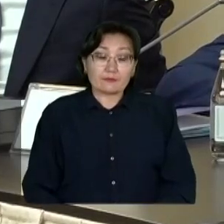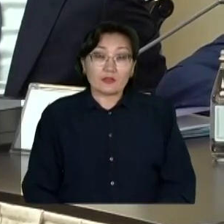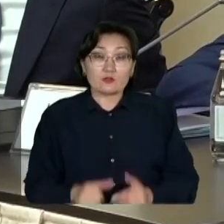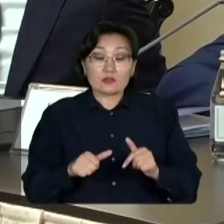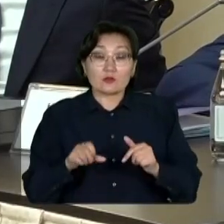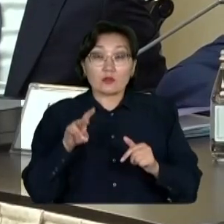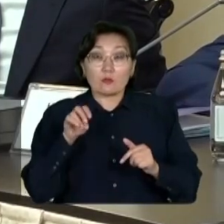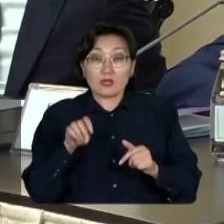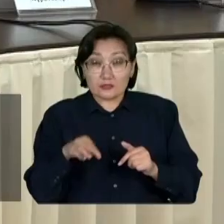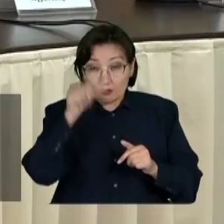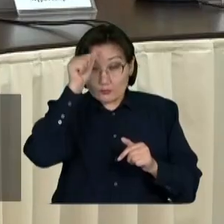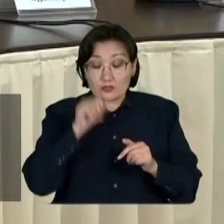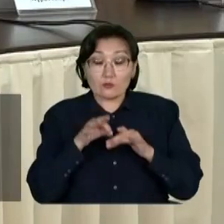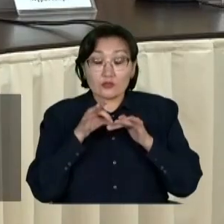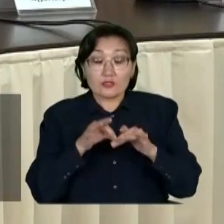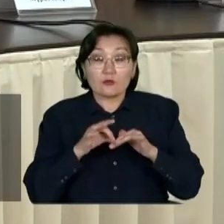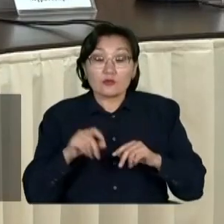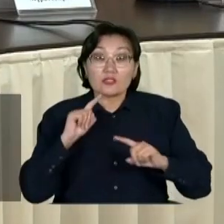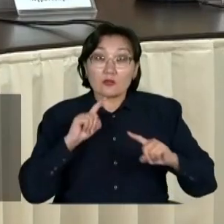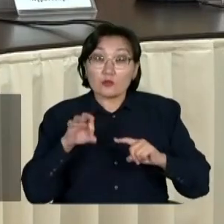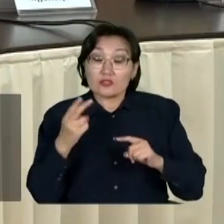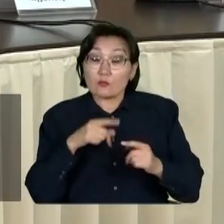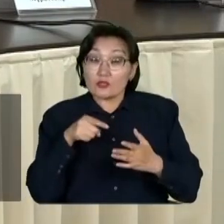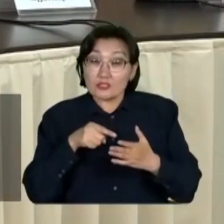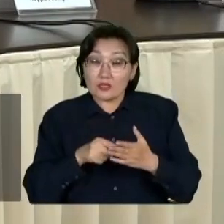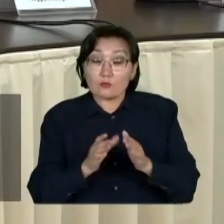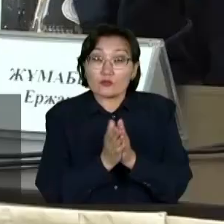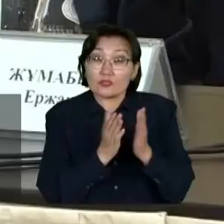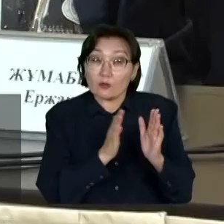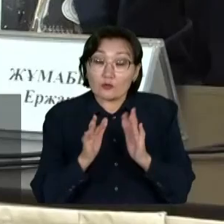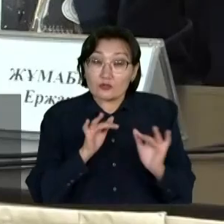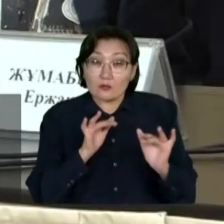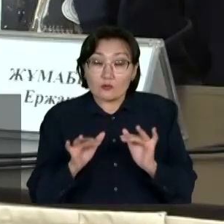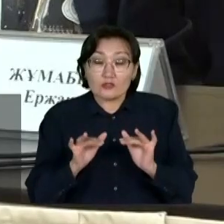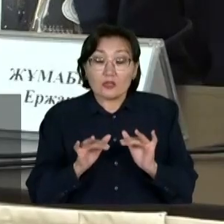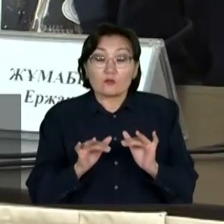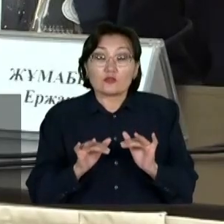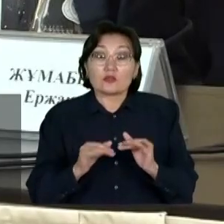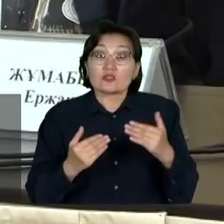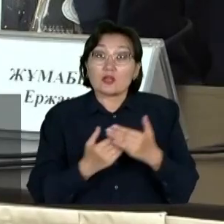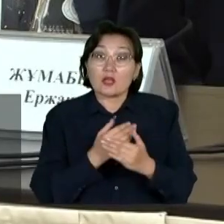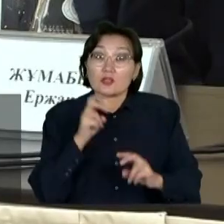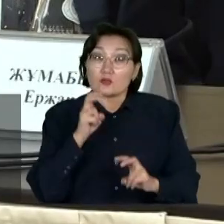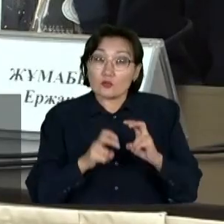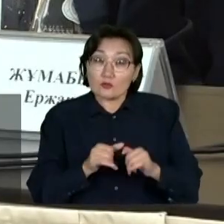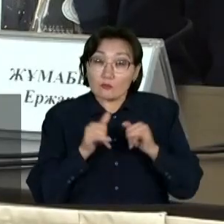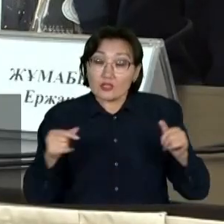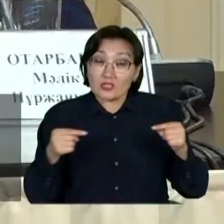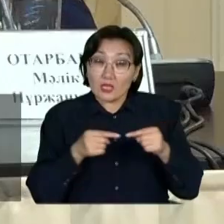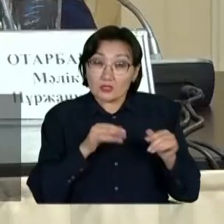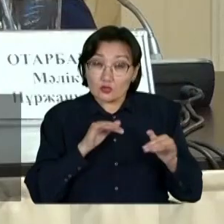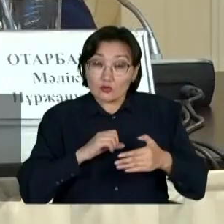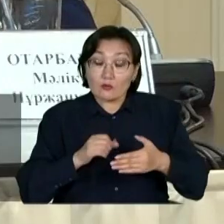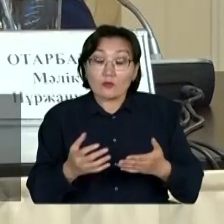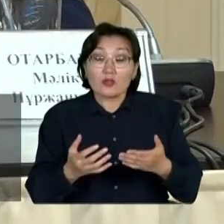Биыл наурыз айында өткен құрылтайда әлеуметтік мәселелермен қатар кітапқана ісін креативті индустрияны дамыту бойынша нақты шараларды